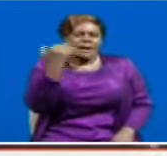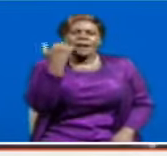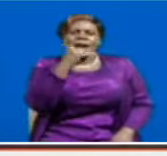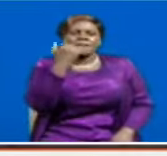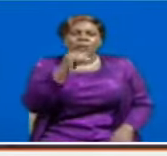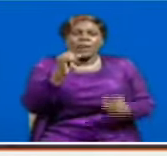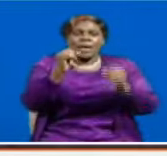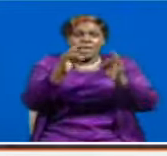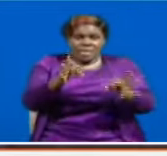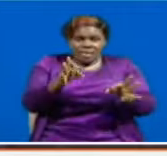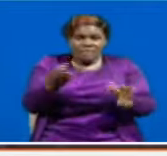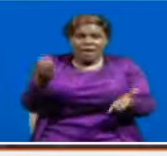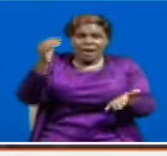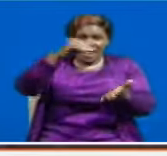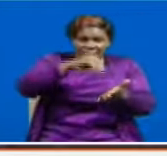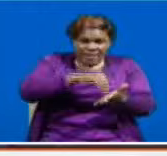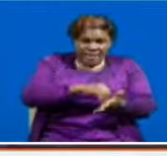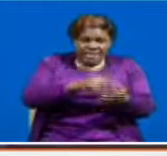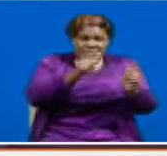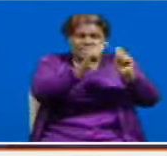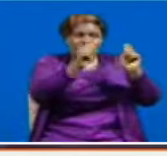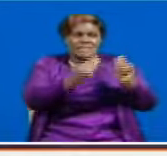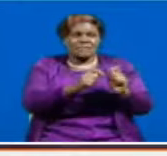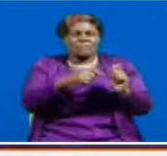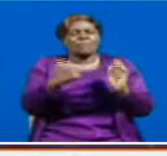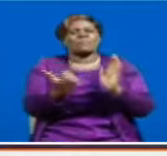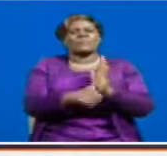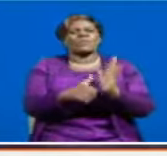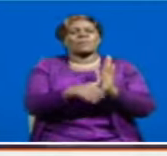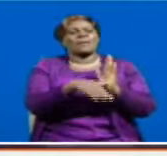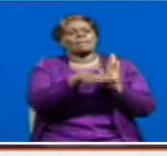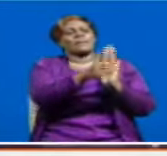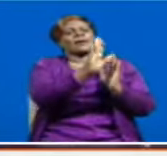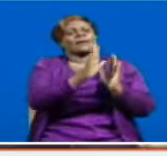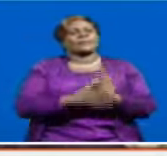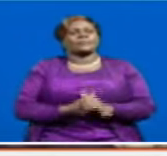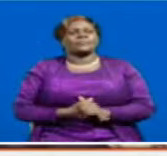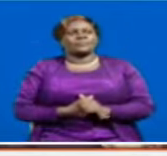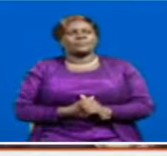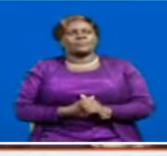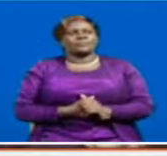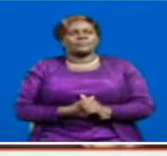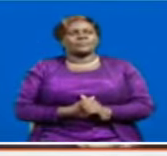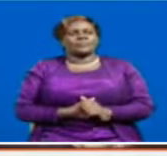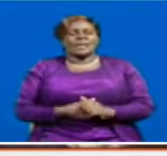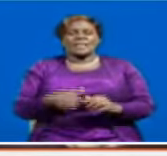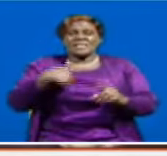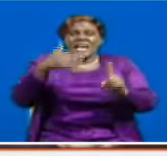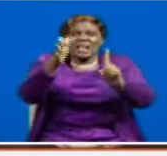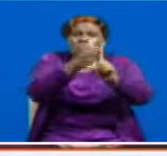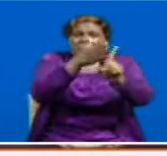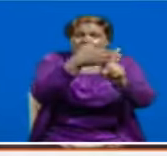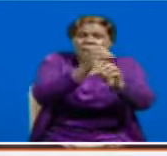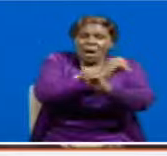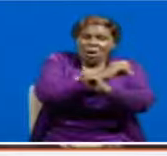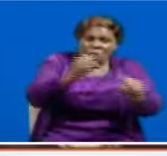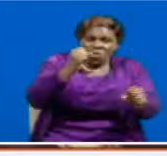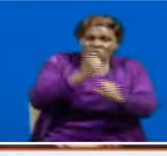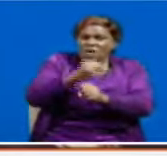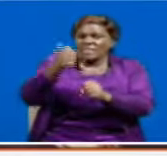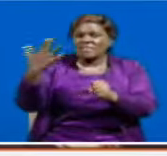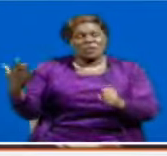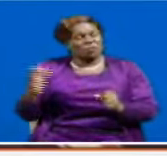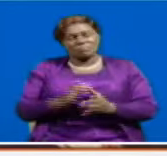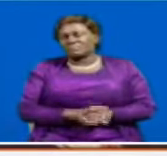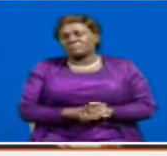Gashagwa iwapo watamweka tena kwenye ile timu ni mabao peke yake kupigwa mabao. Haturai, hatufanyi jambo lolote.